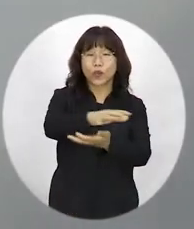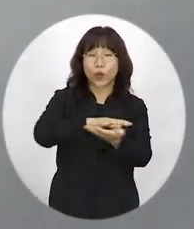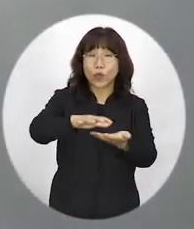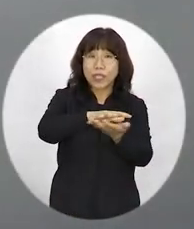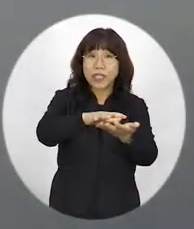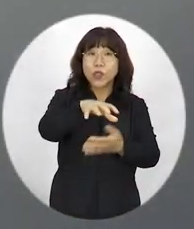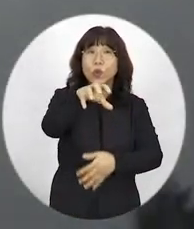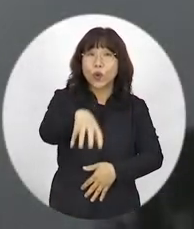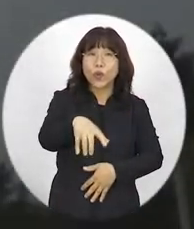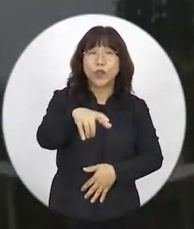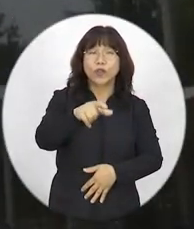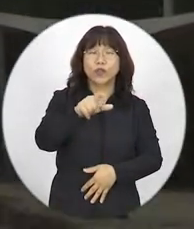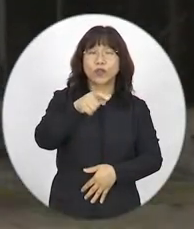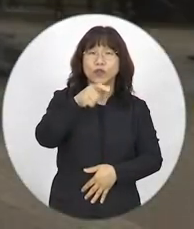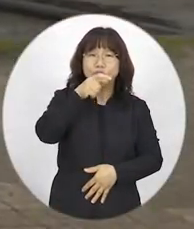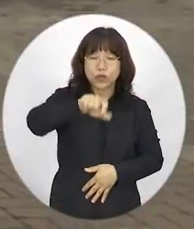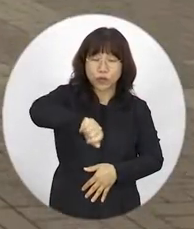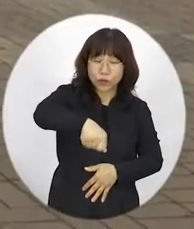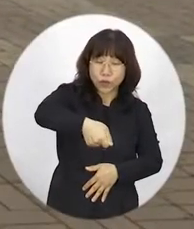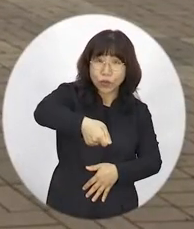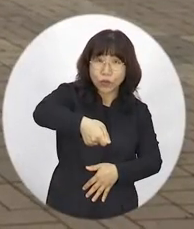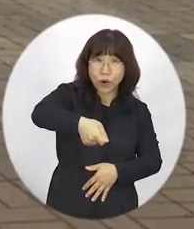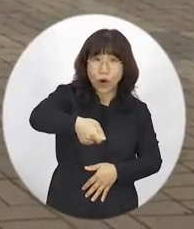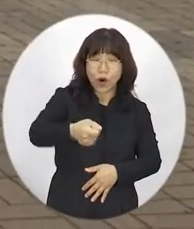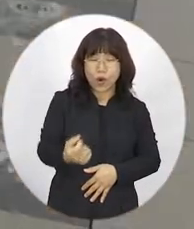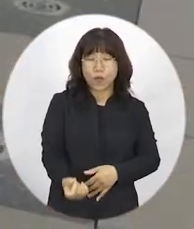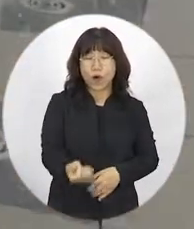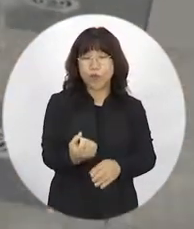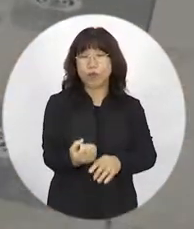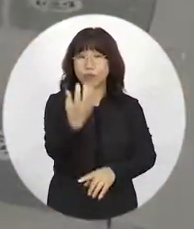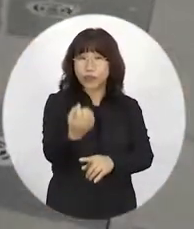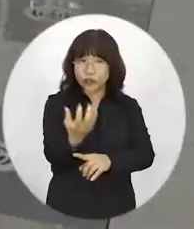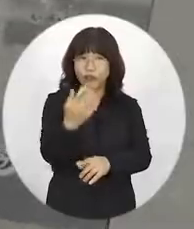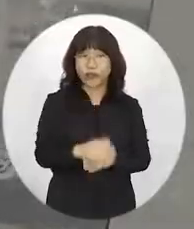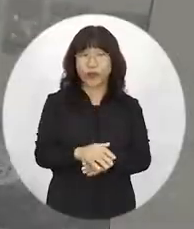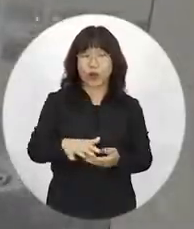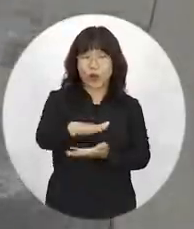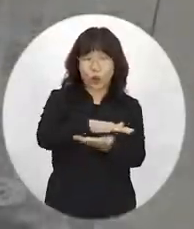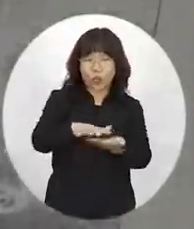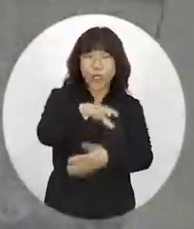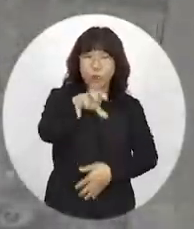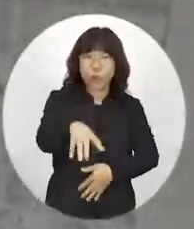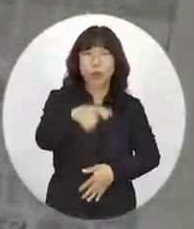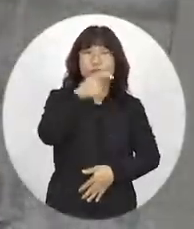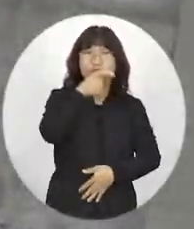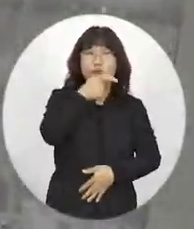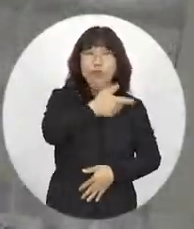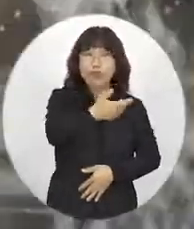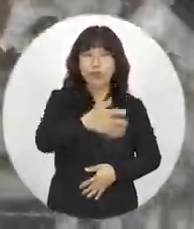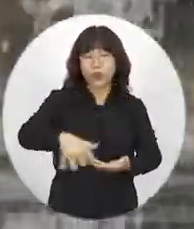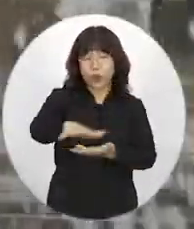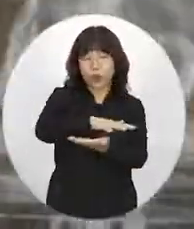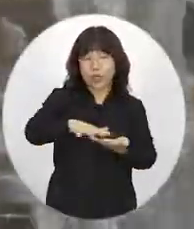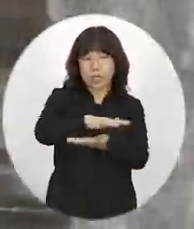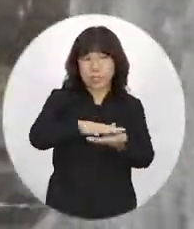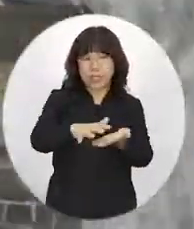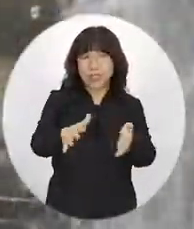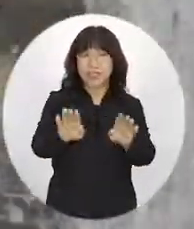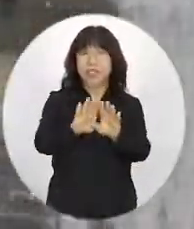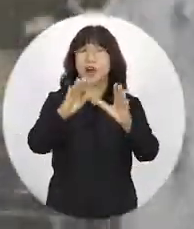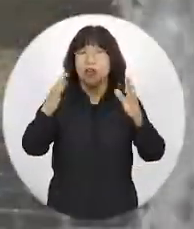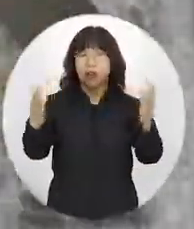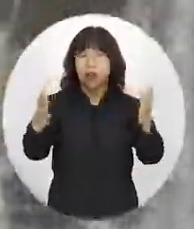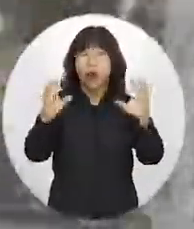물놀이형 수경시설은 수돗물을 이용해 분수, 어린이 놀이시설 등에서 물놀이를 할 수 있도록 개방하는 시설로